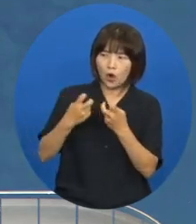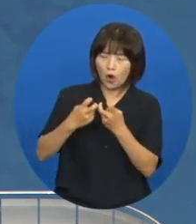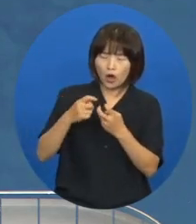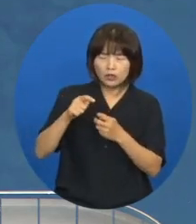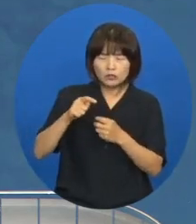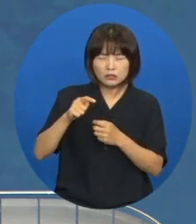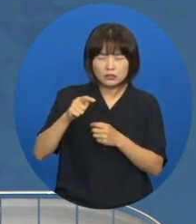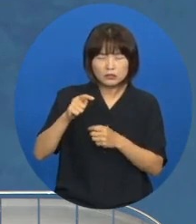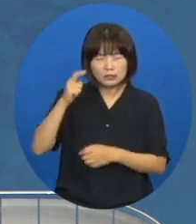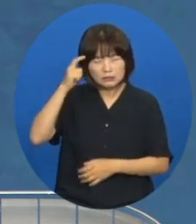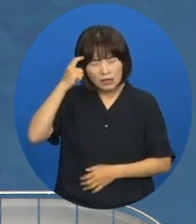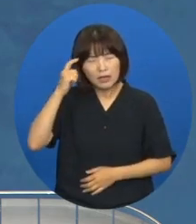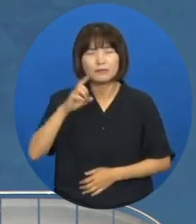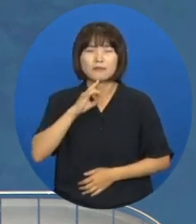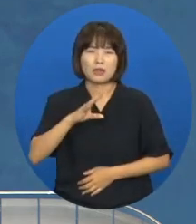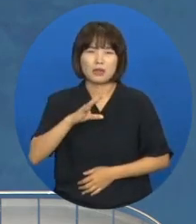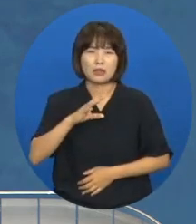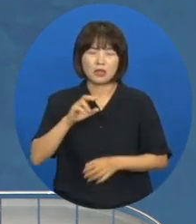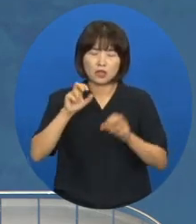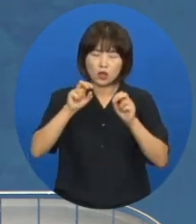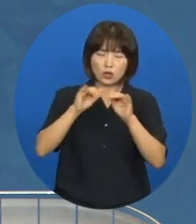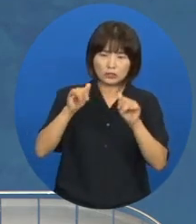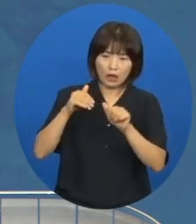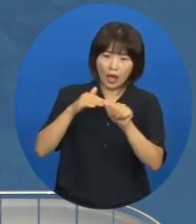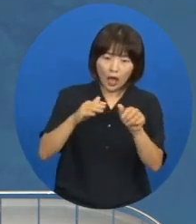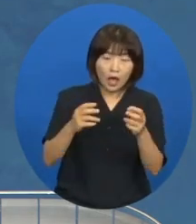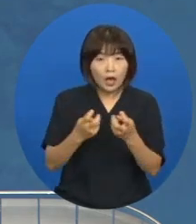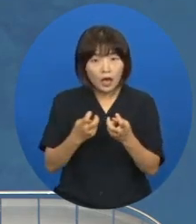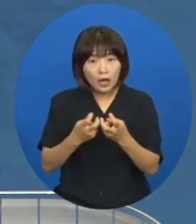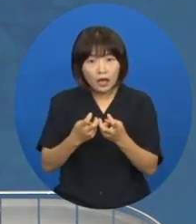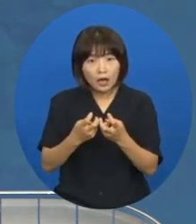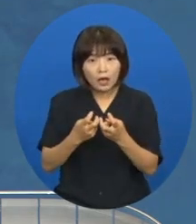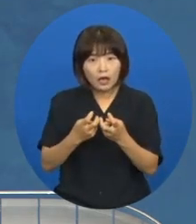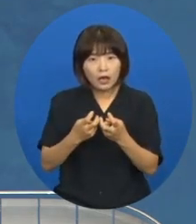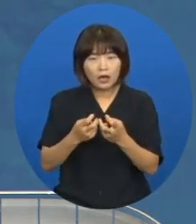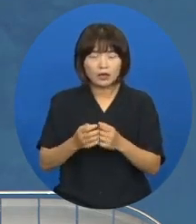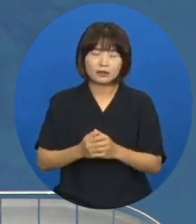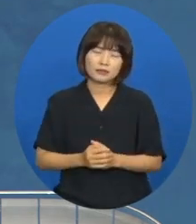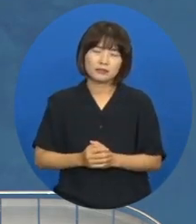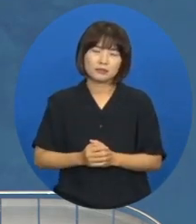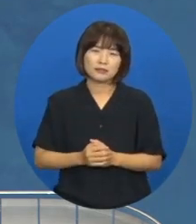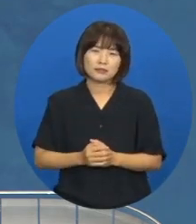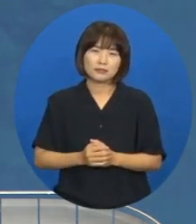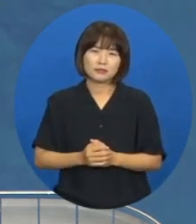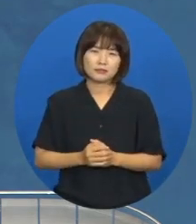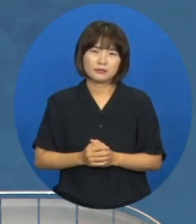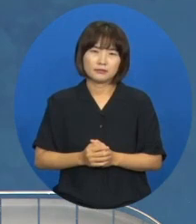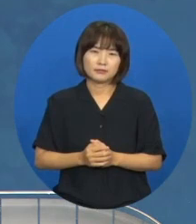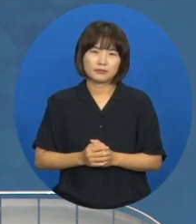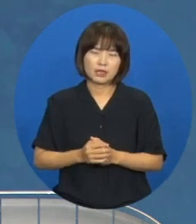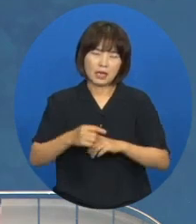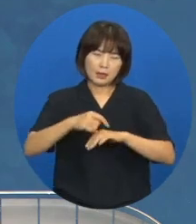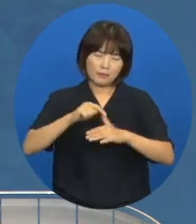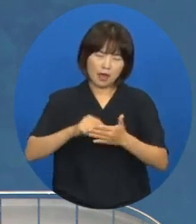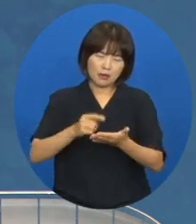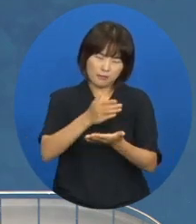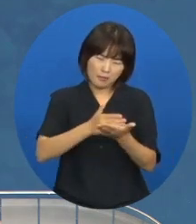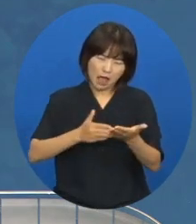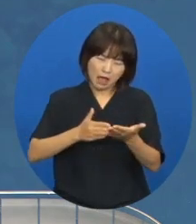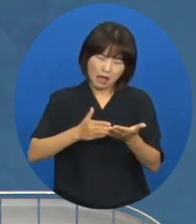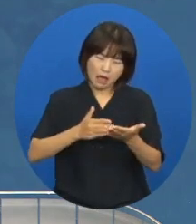생각합니다. 선교사 나가라고 그러면 갈 거야? 뭐 맨 이런 식으로 충동하고 있는 거예요. 마음을 거의 뺏긴